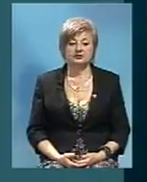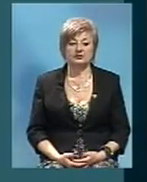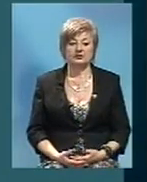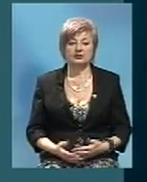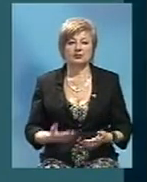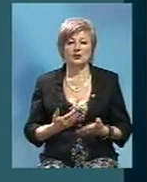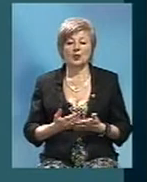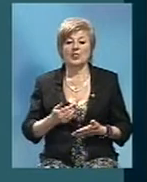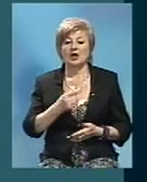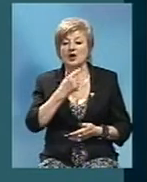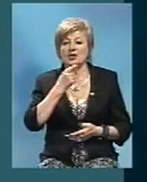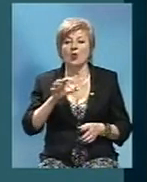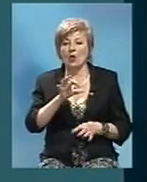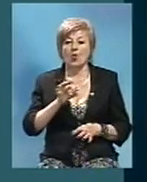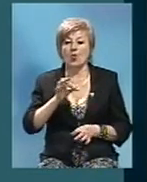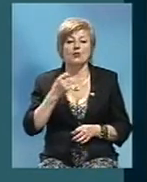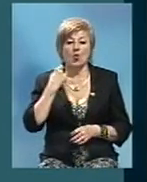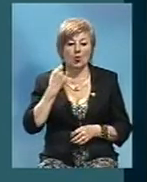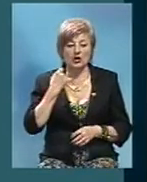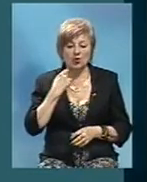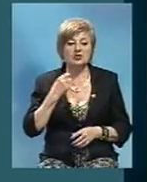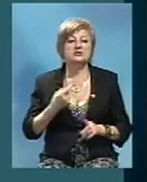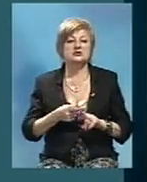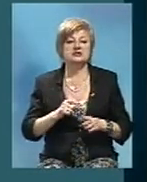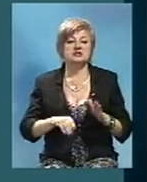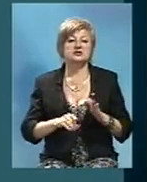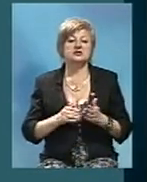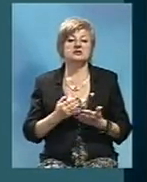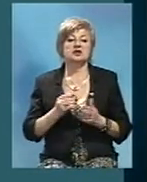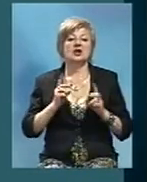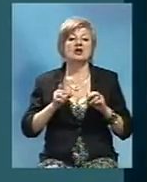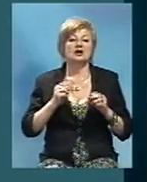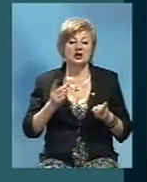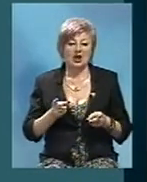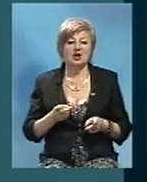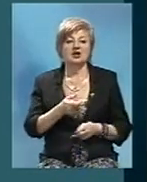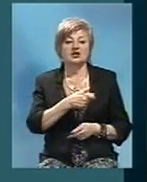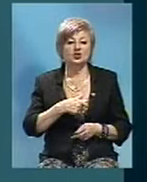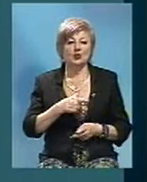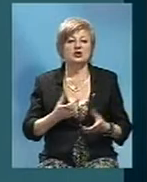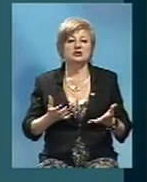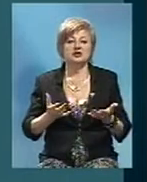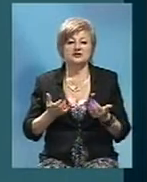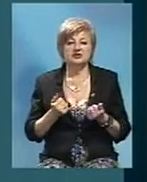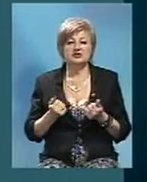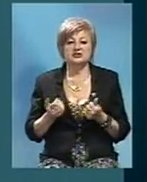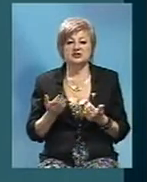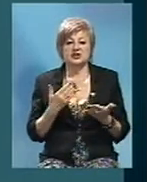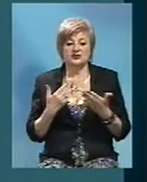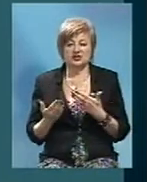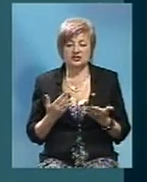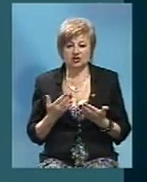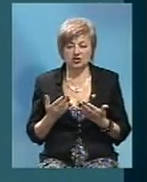Обмеження на продаж алкоголю – це вимушений захід, до якого ми, як депутати, вдалися з огляду на ситуацію в місті